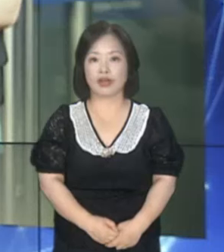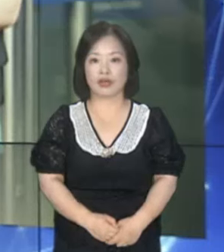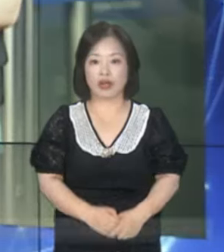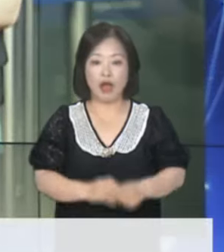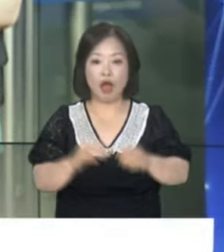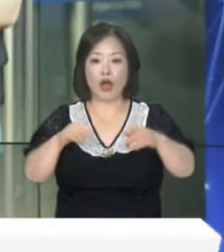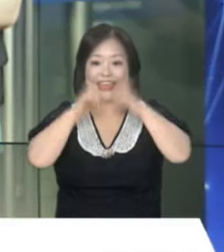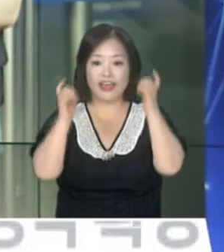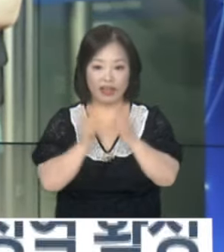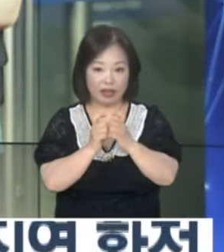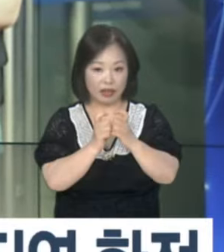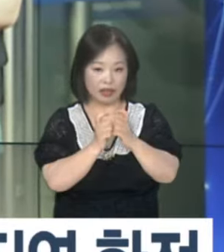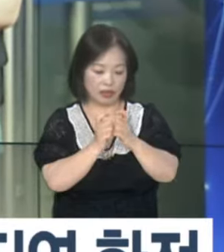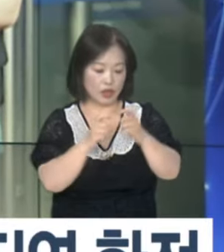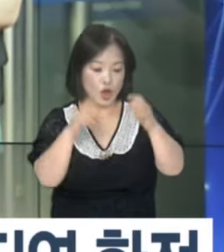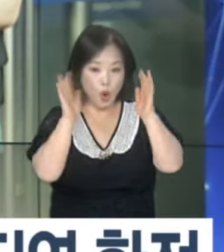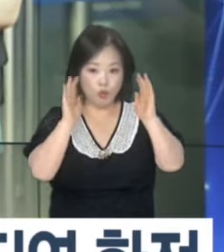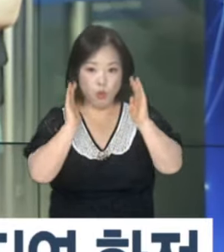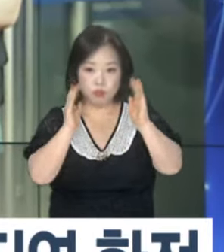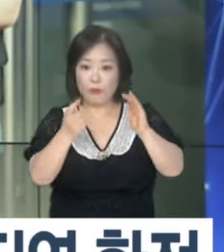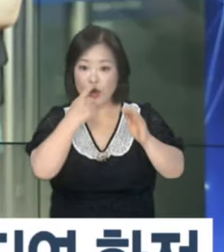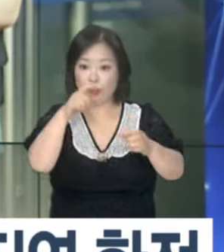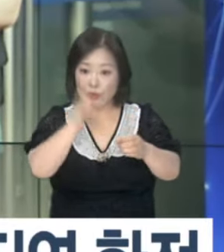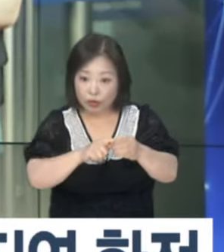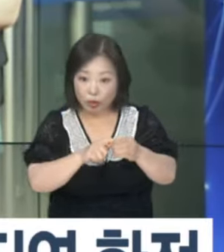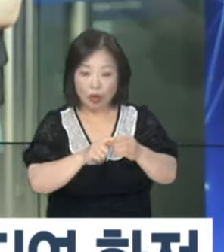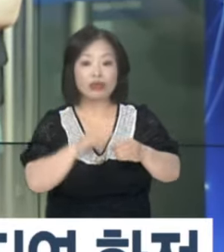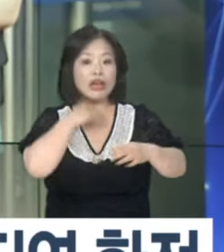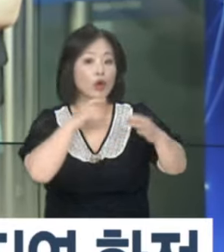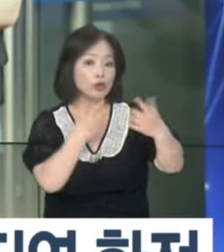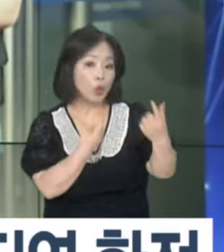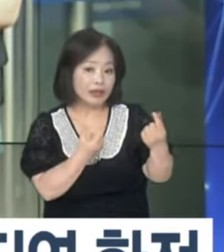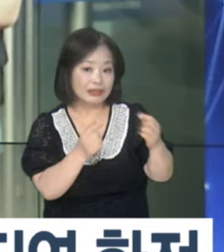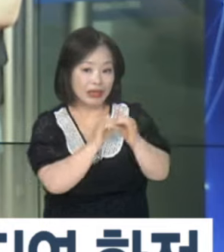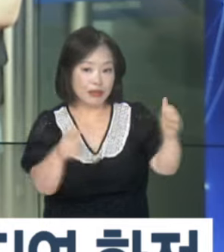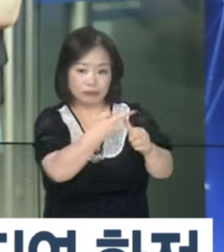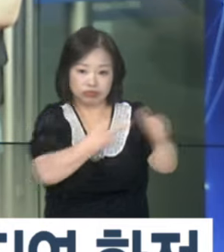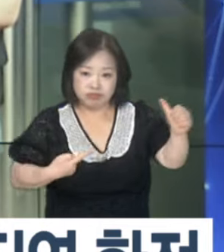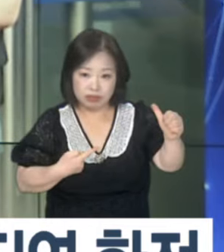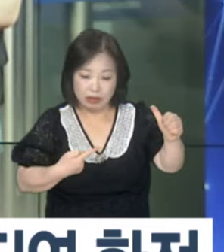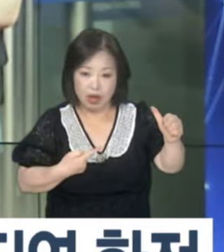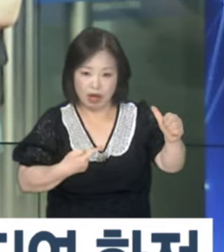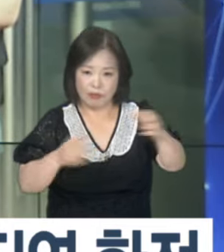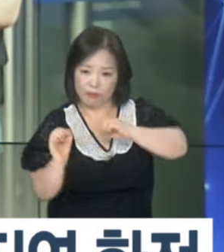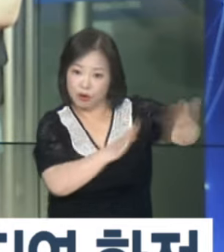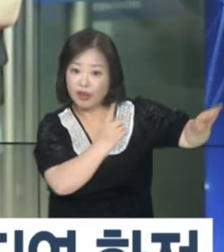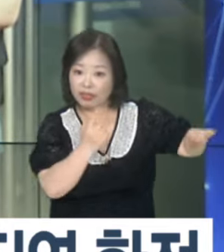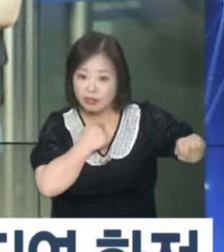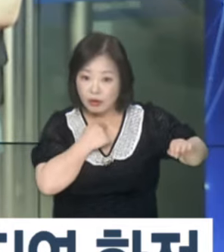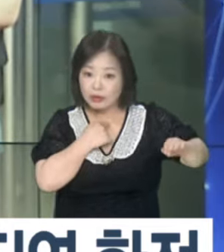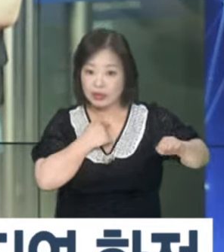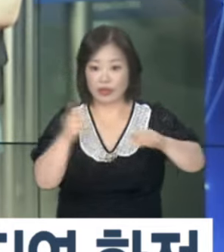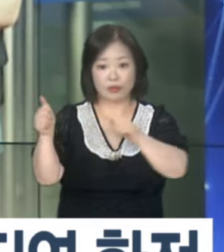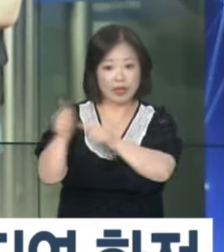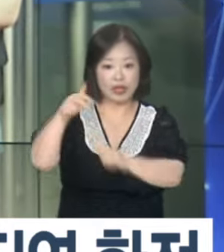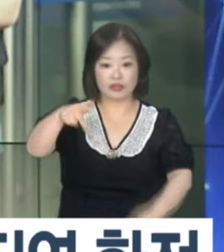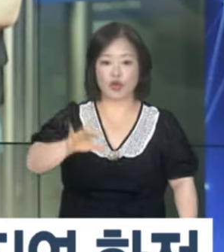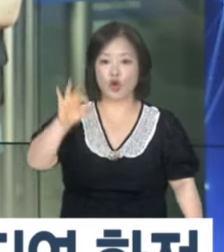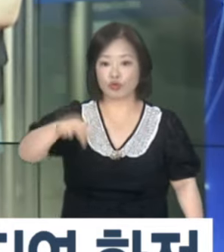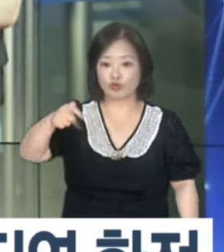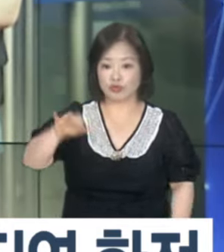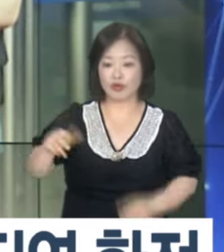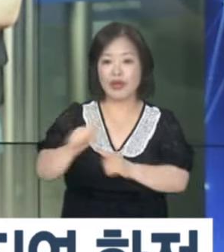네 과외 에로 처음 만는 또래 여성을 잔인하게 살해하고 시신을 유해서 큰 충격을 주었던 정유정 무기 징역이